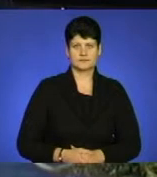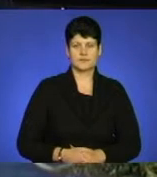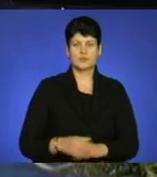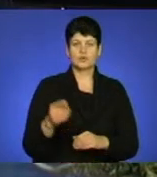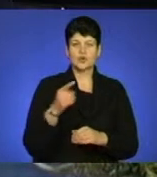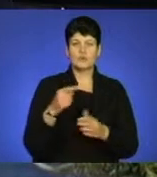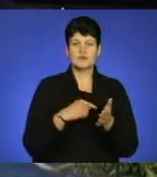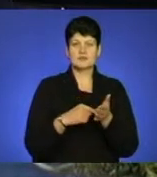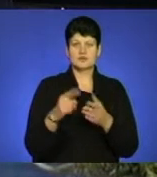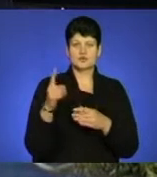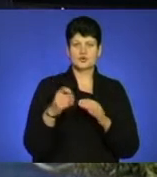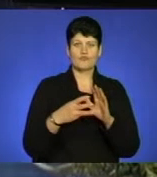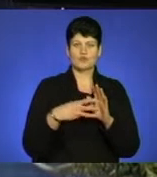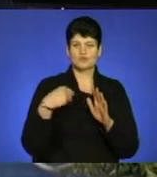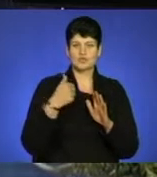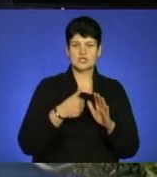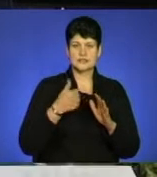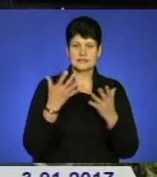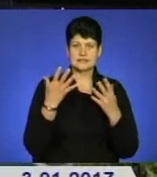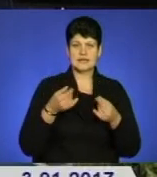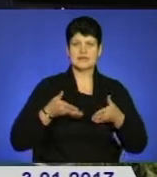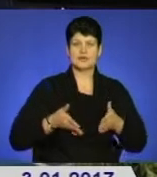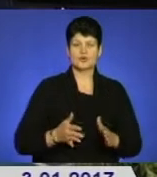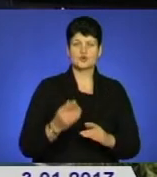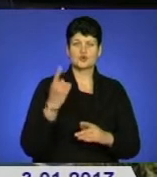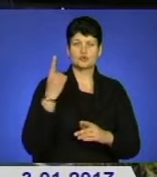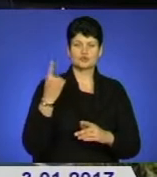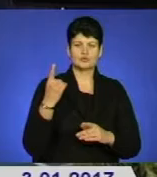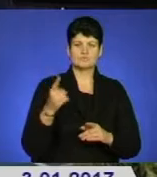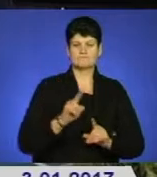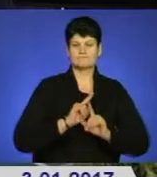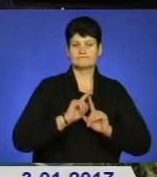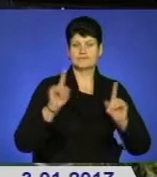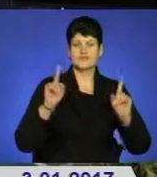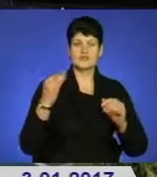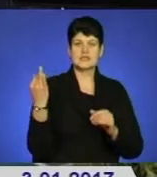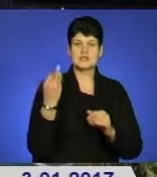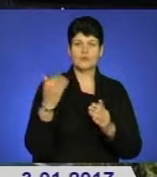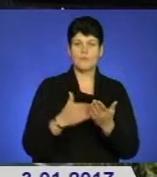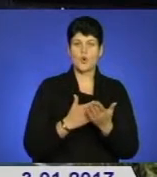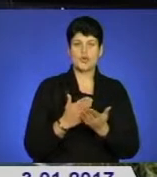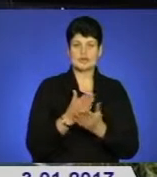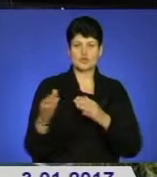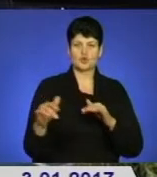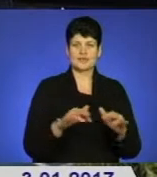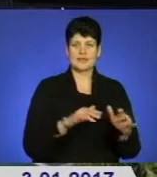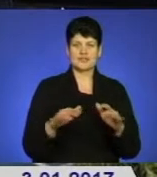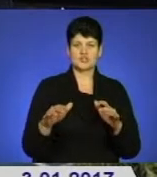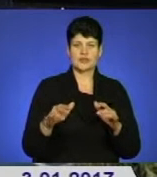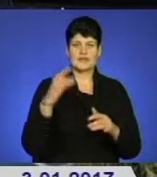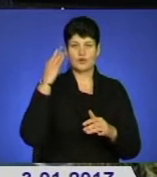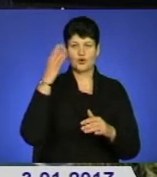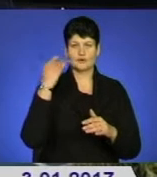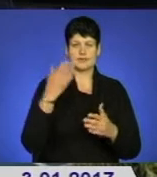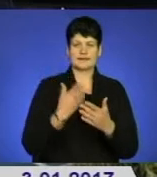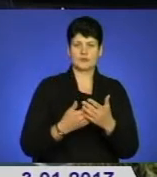Тернополі відзначили 108-ю річницю з дня народження одного із найяскравіших в історії України політичного діяча, ідеолога та